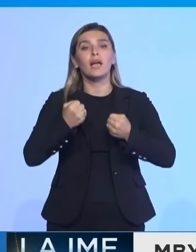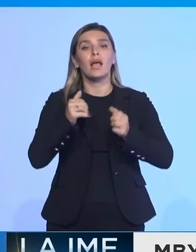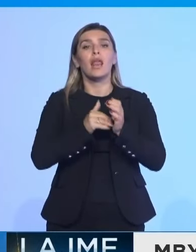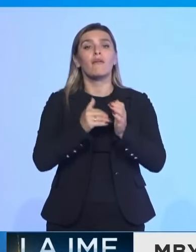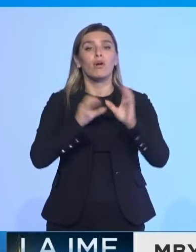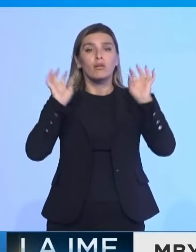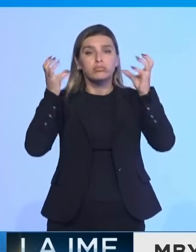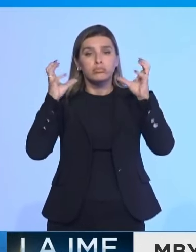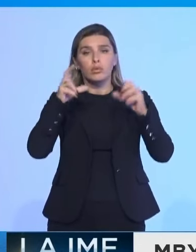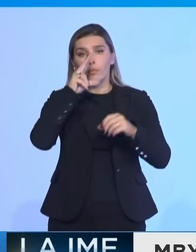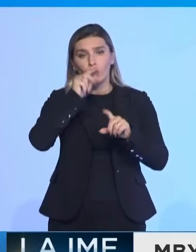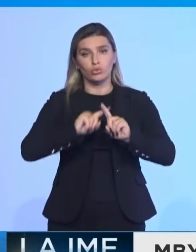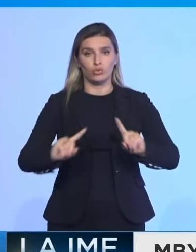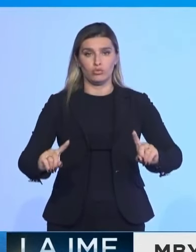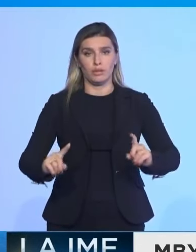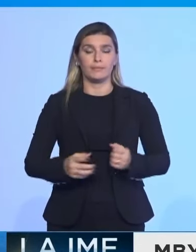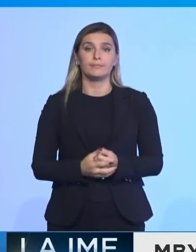emergjencave.